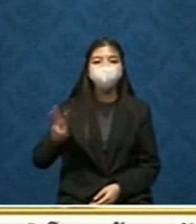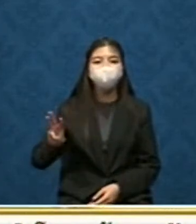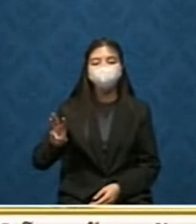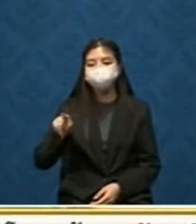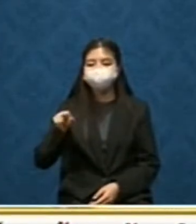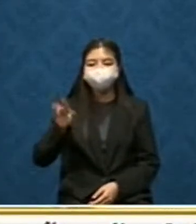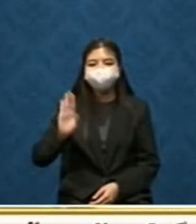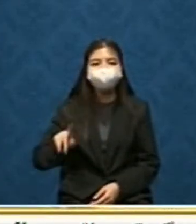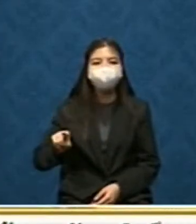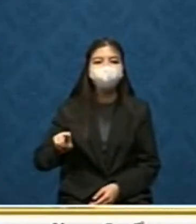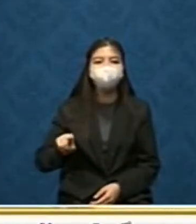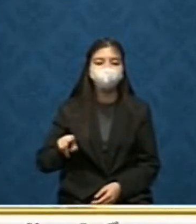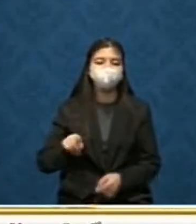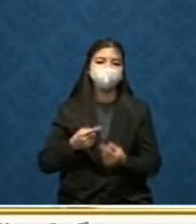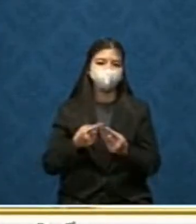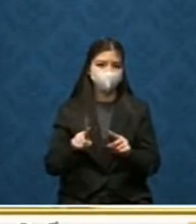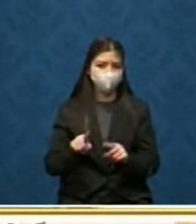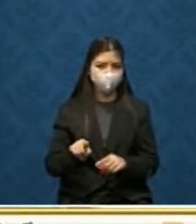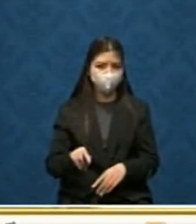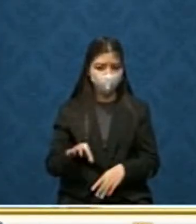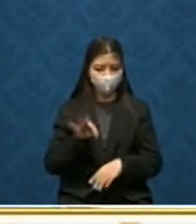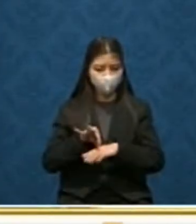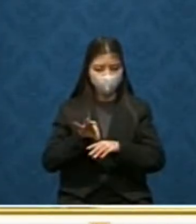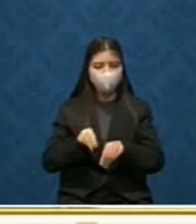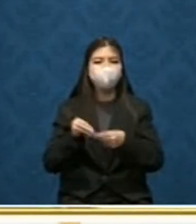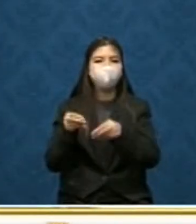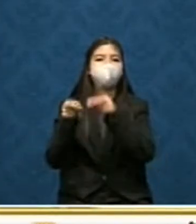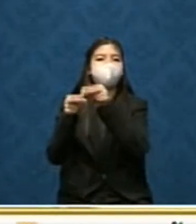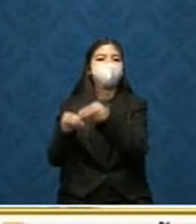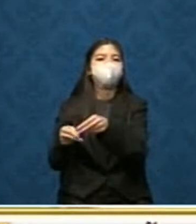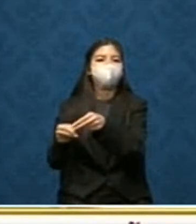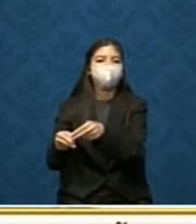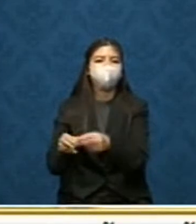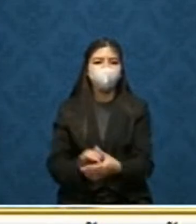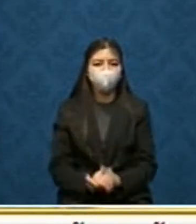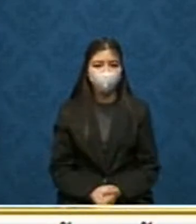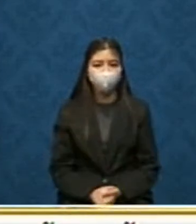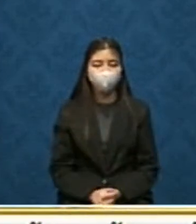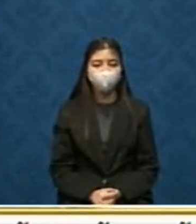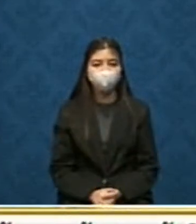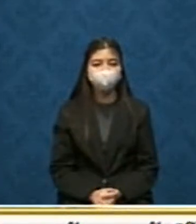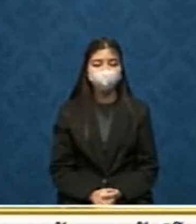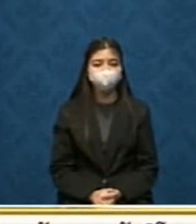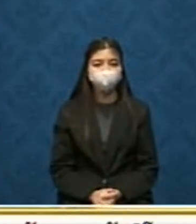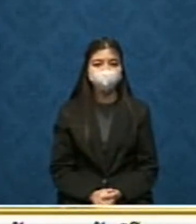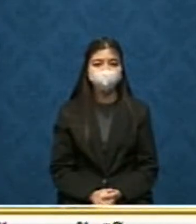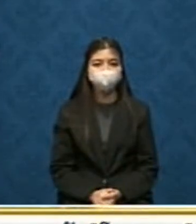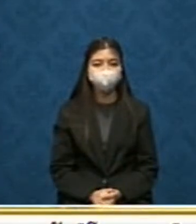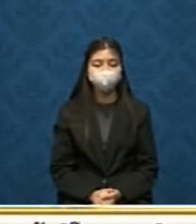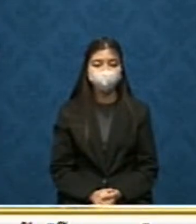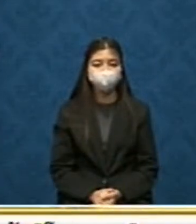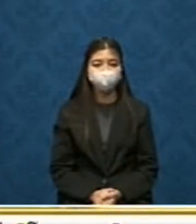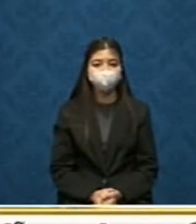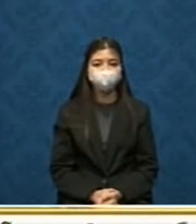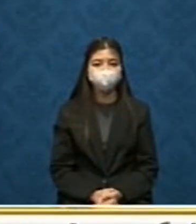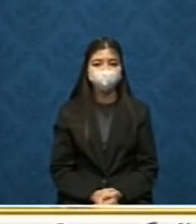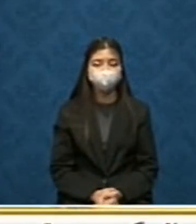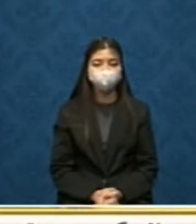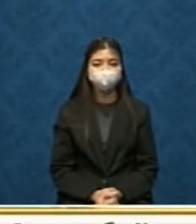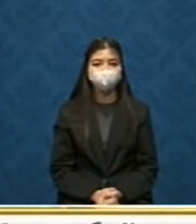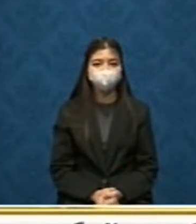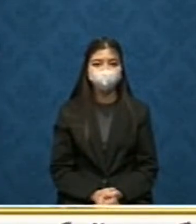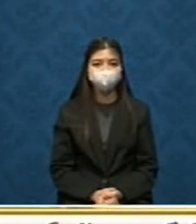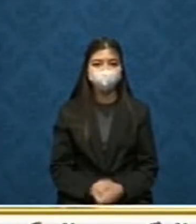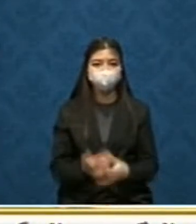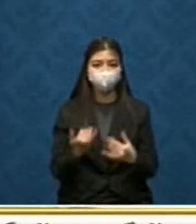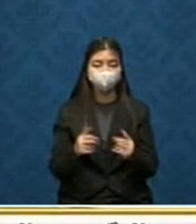อนี้ข้อน